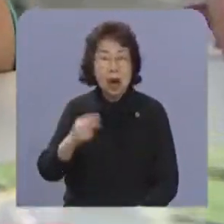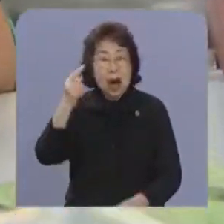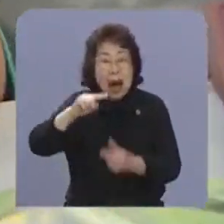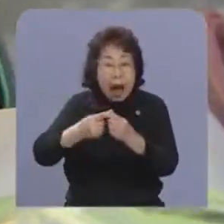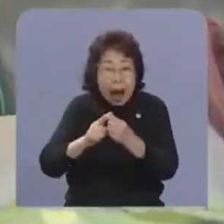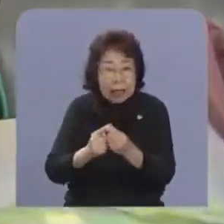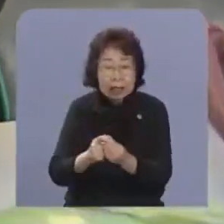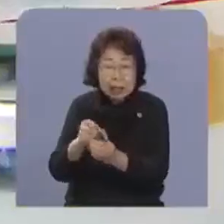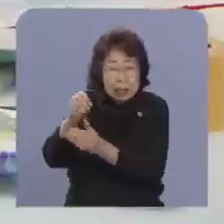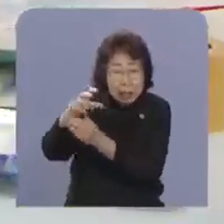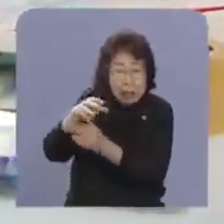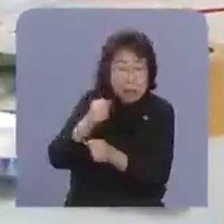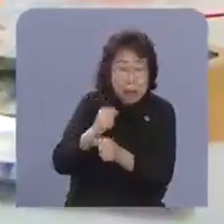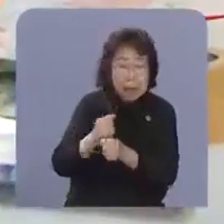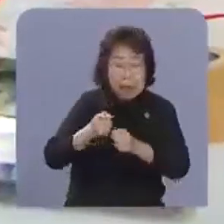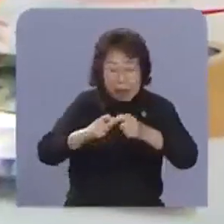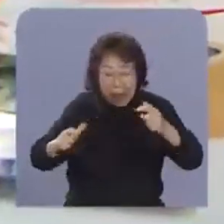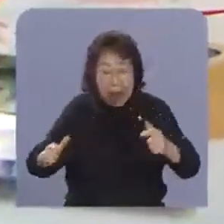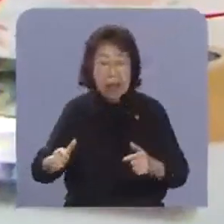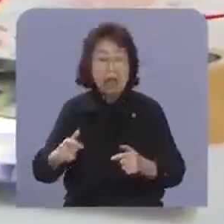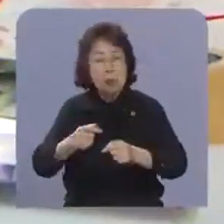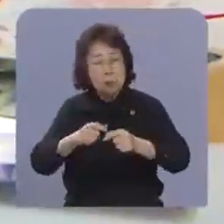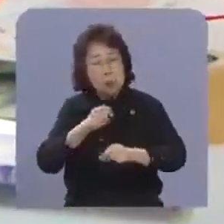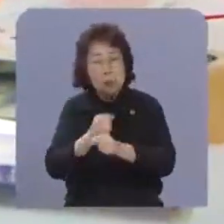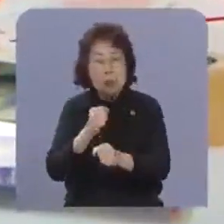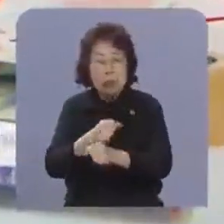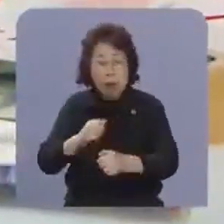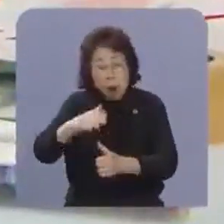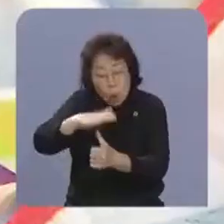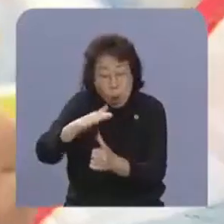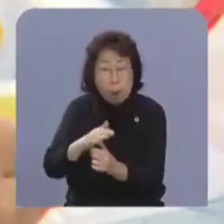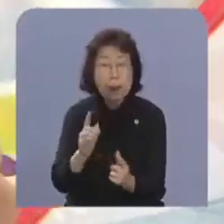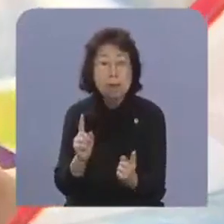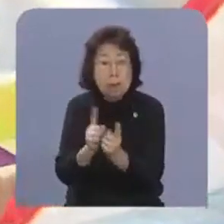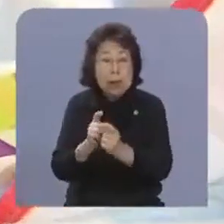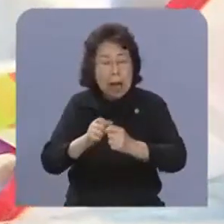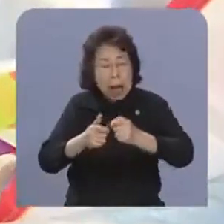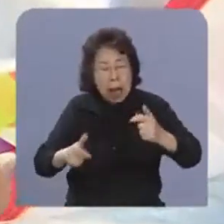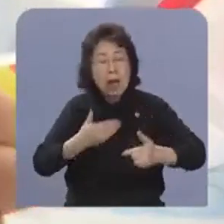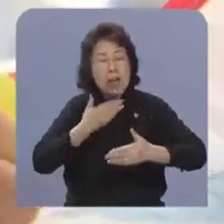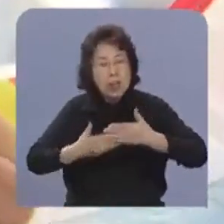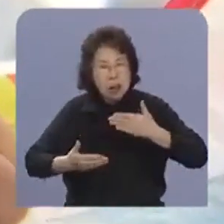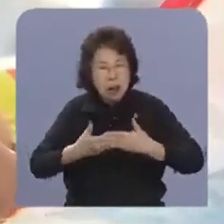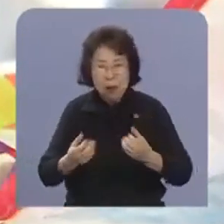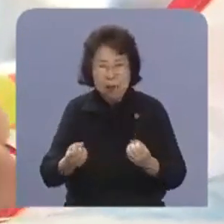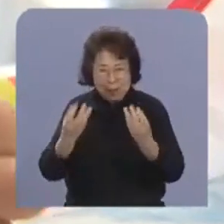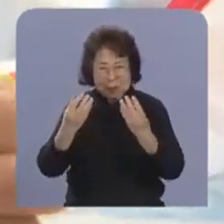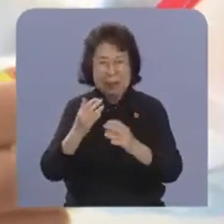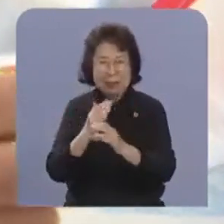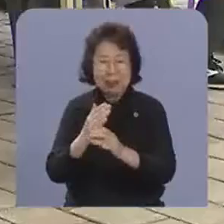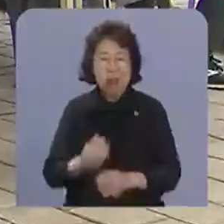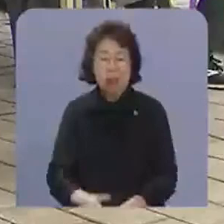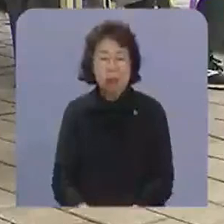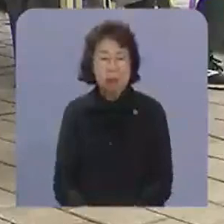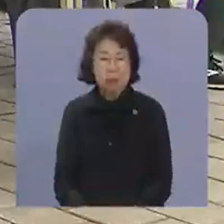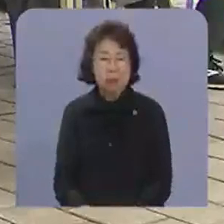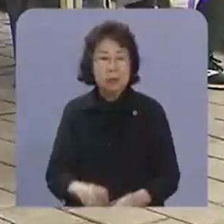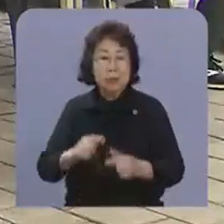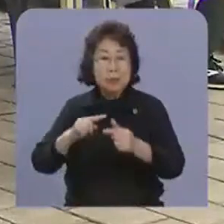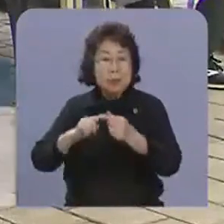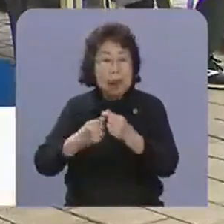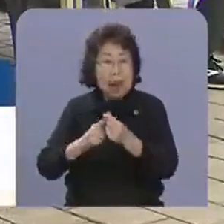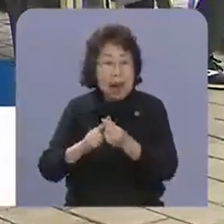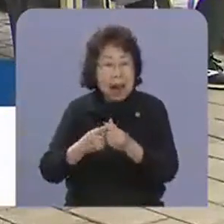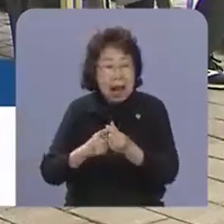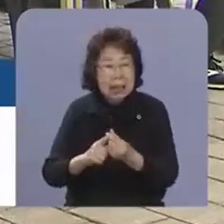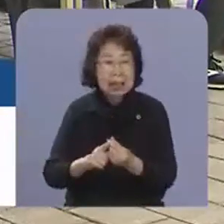조명, 전통 문양 방향제 만들기 등 어린이들을 대상으로 한 다양한 체험 행사가 진행됐습니다. 일단 한글을